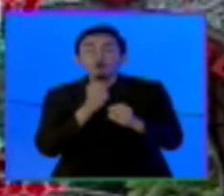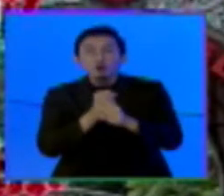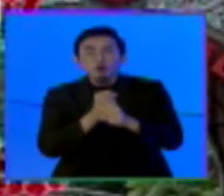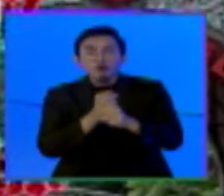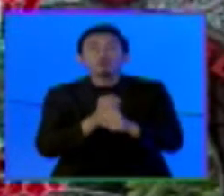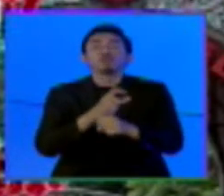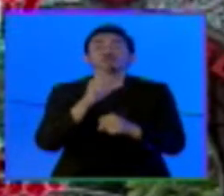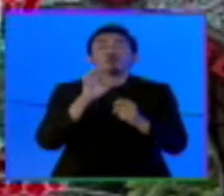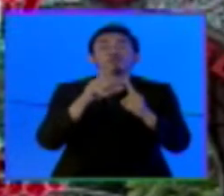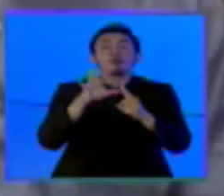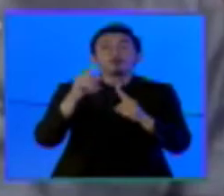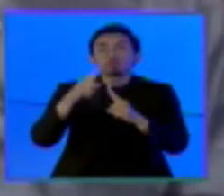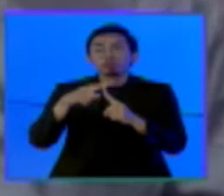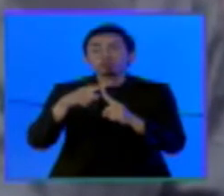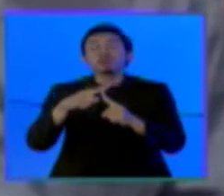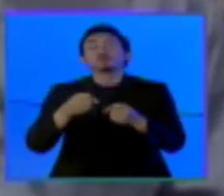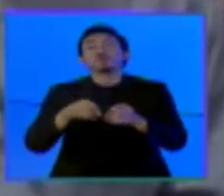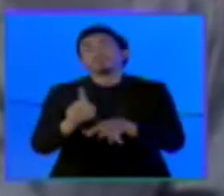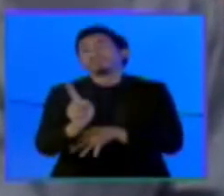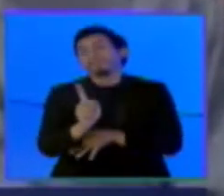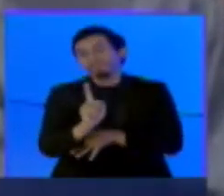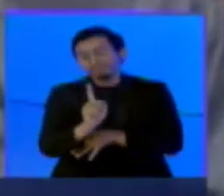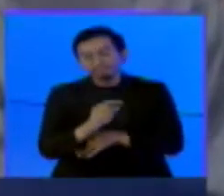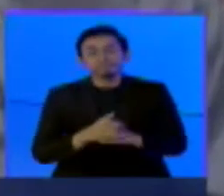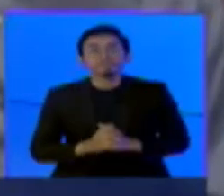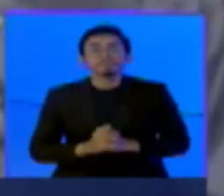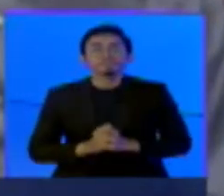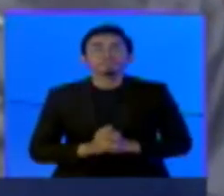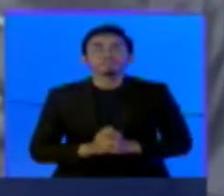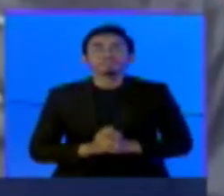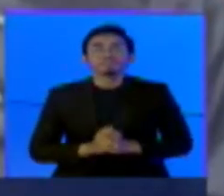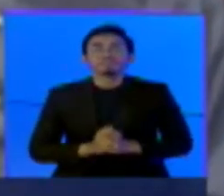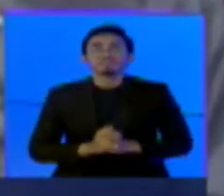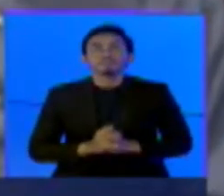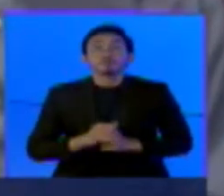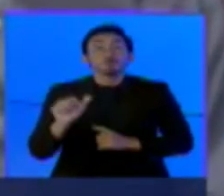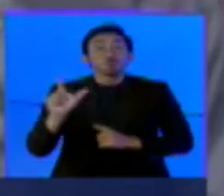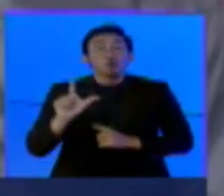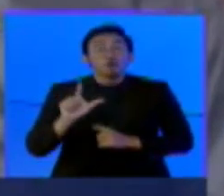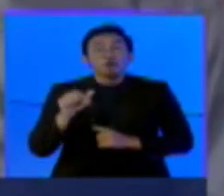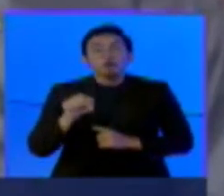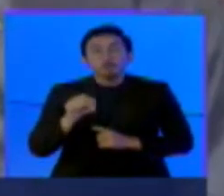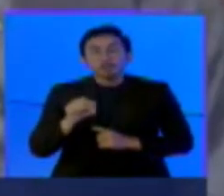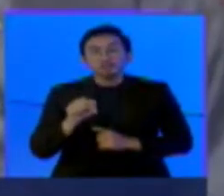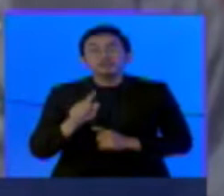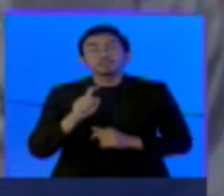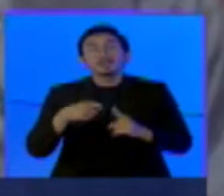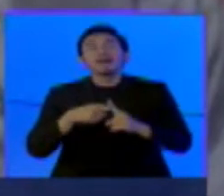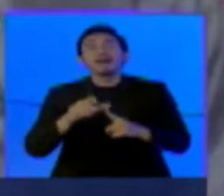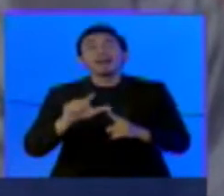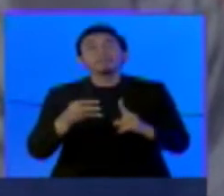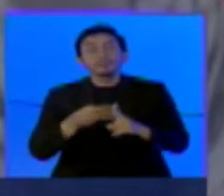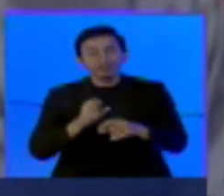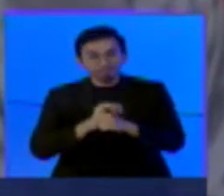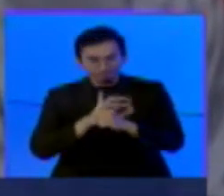diimbau tak bersalaman tangan. Solo dinyatakan KLB Corona dan mengimbau